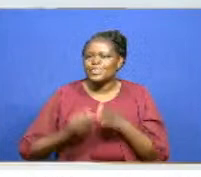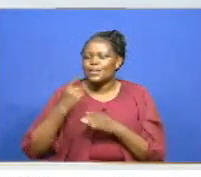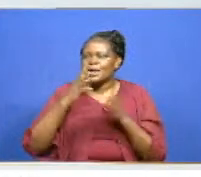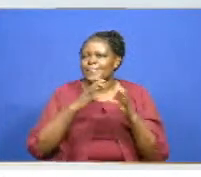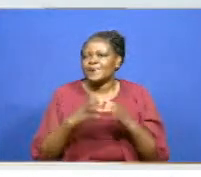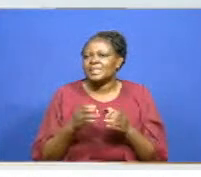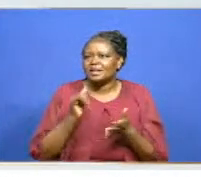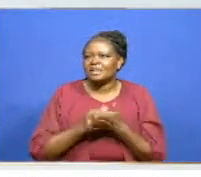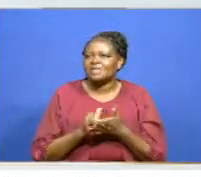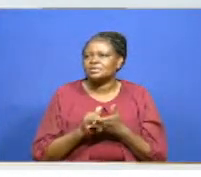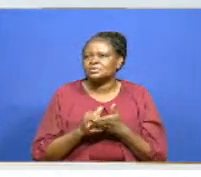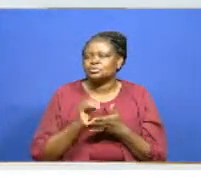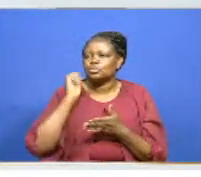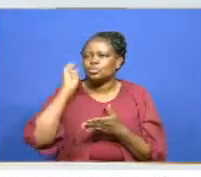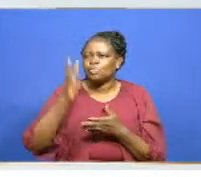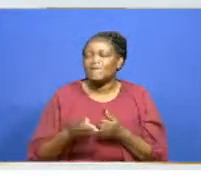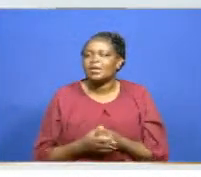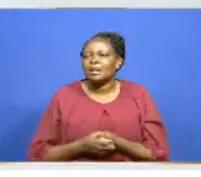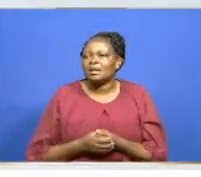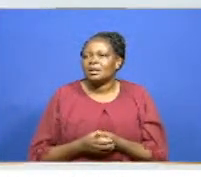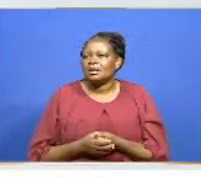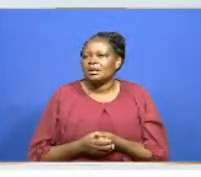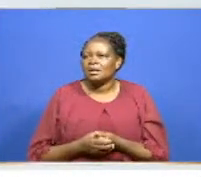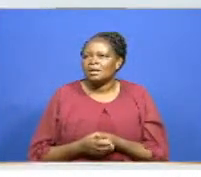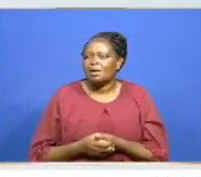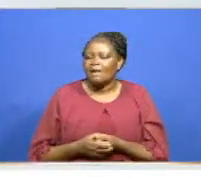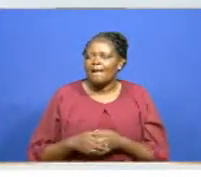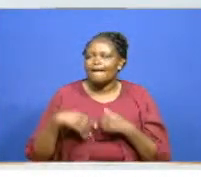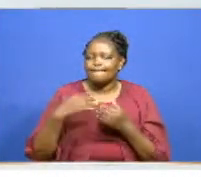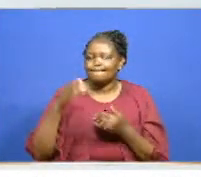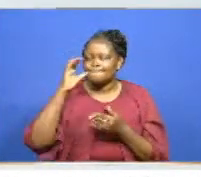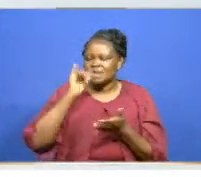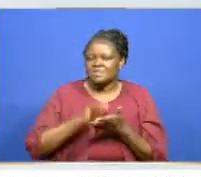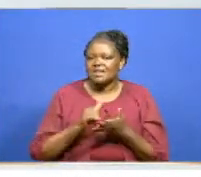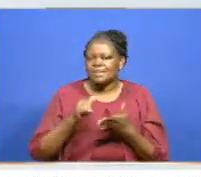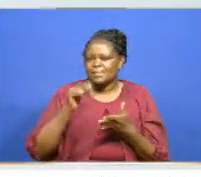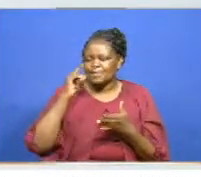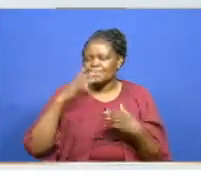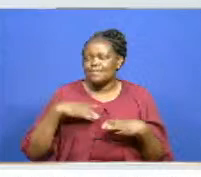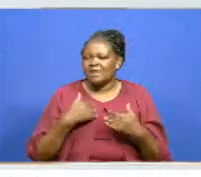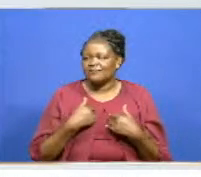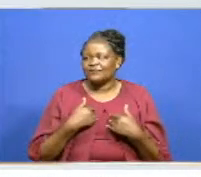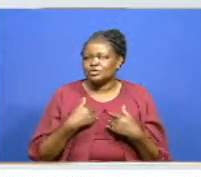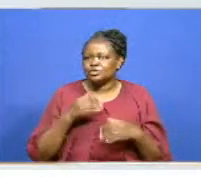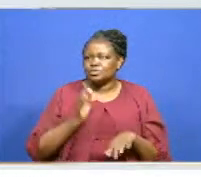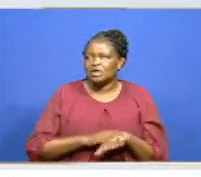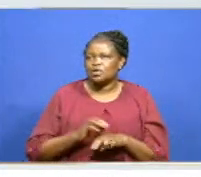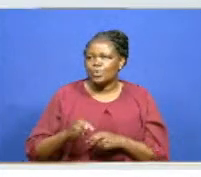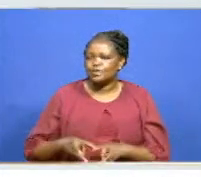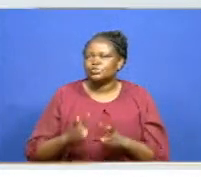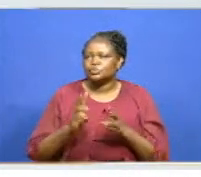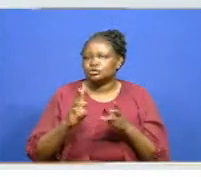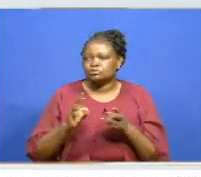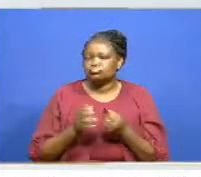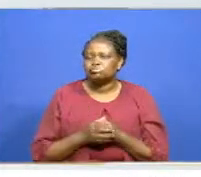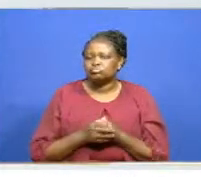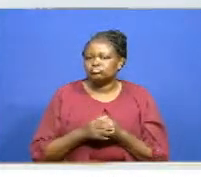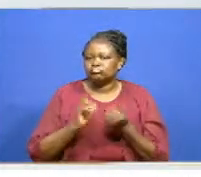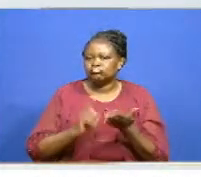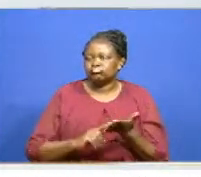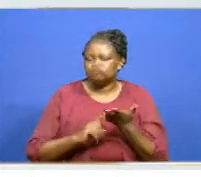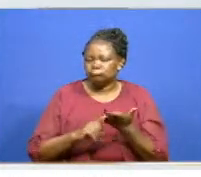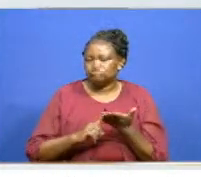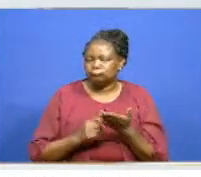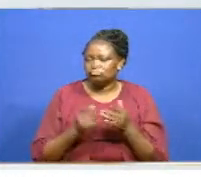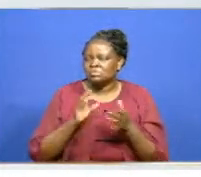ambacho kitawasilisha na zile hoja ambazo wapwani wanazo ili kuweza kupata nafasi katika ile meza ya kitaifa na